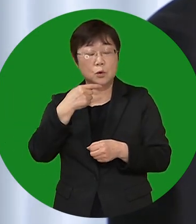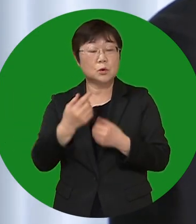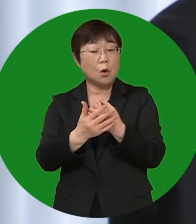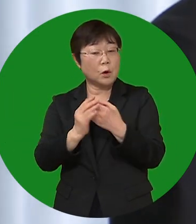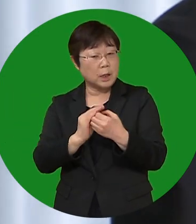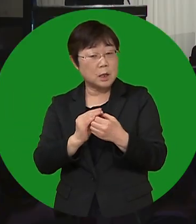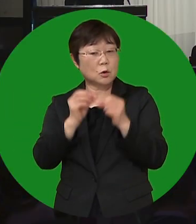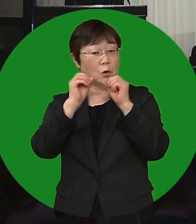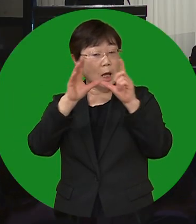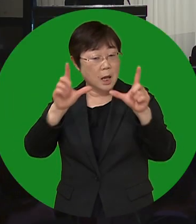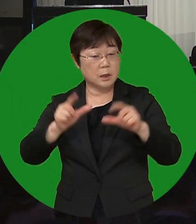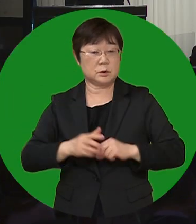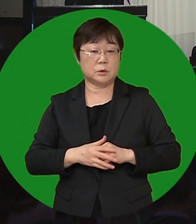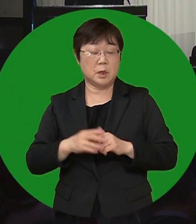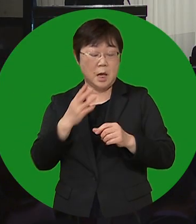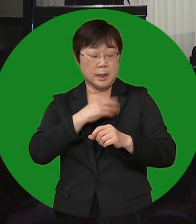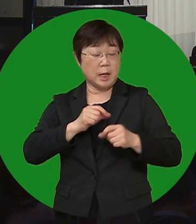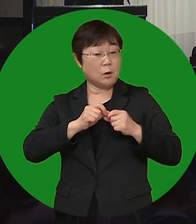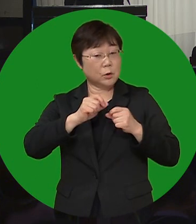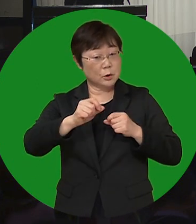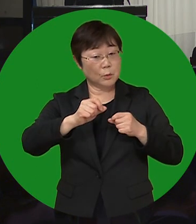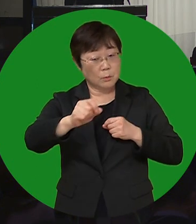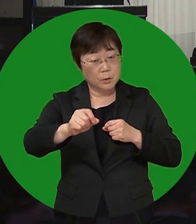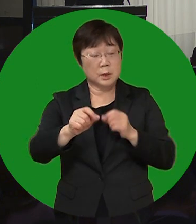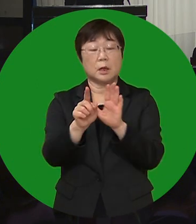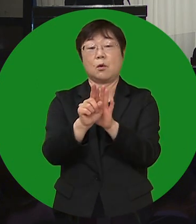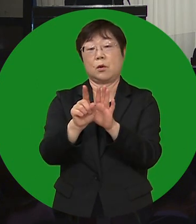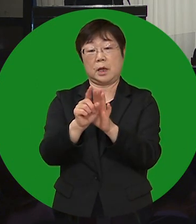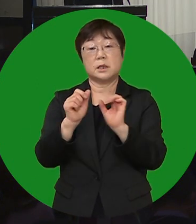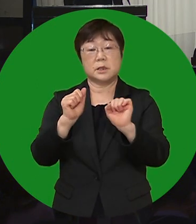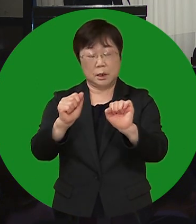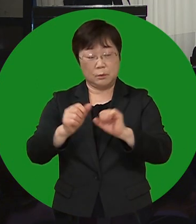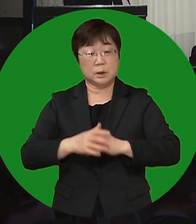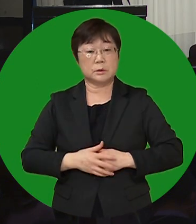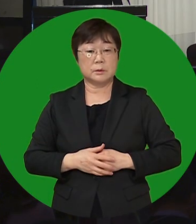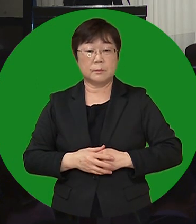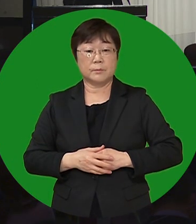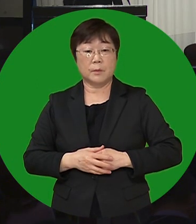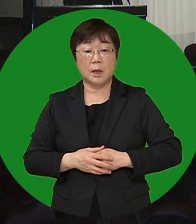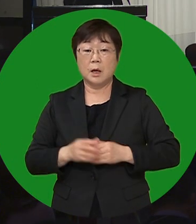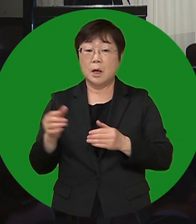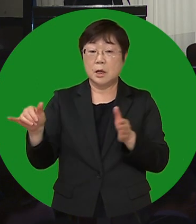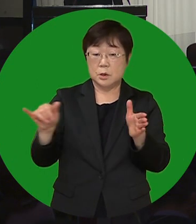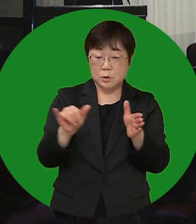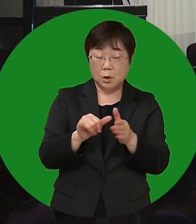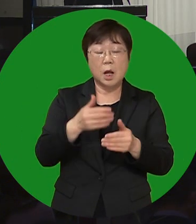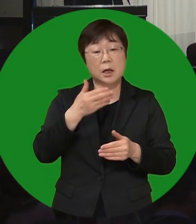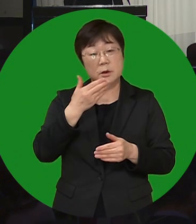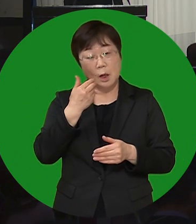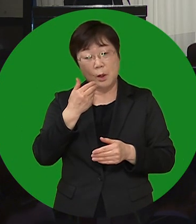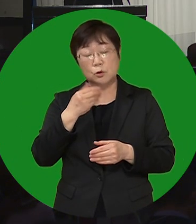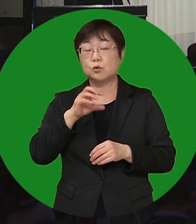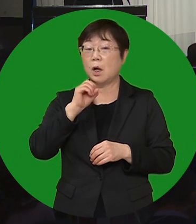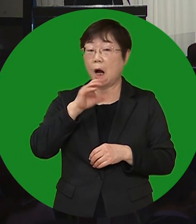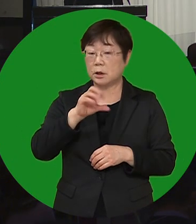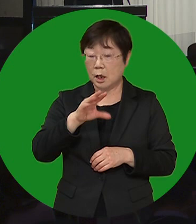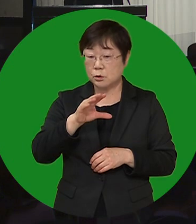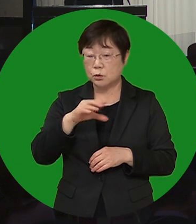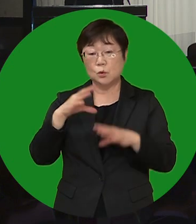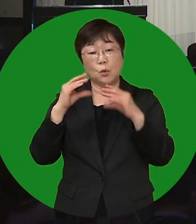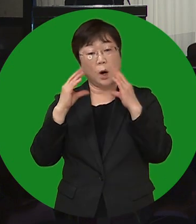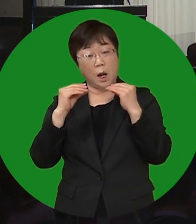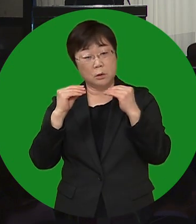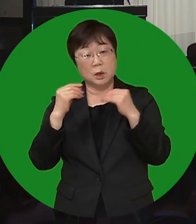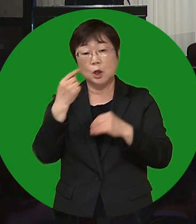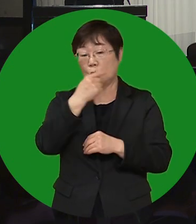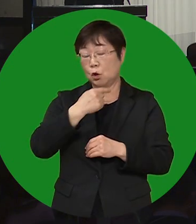を行うことで健康寿命の延伸に貢献しております生涯にわたり食べる話す笑う